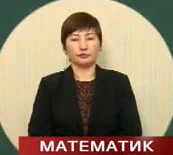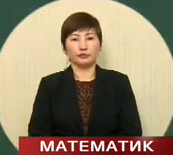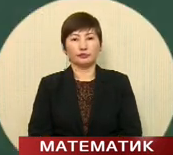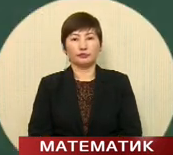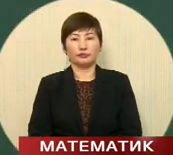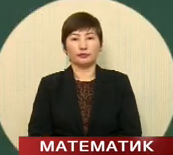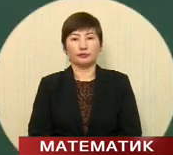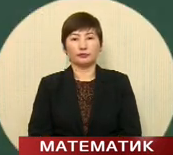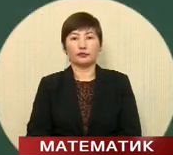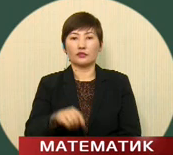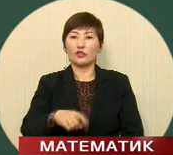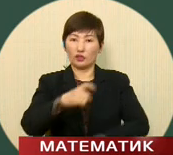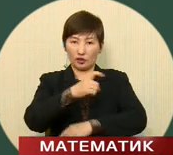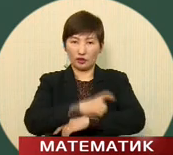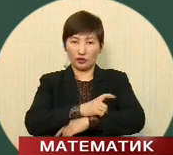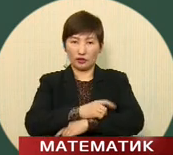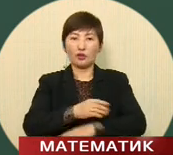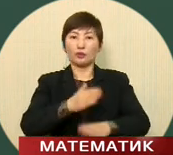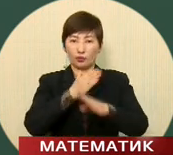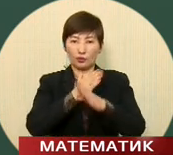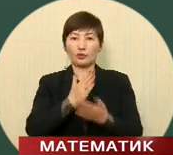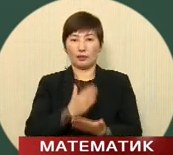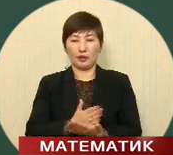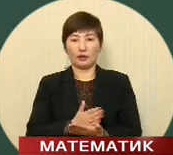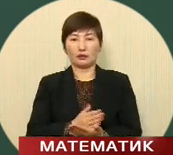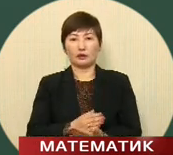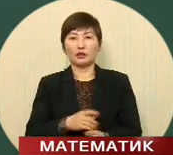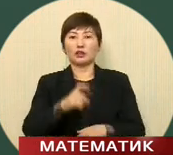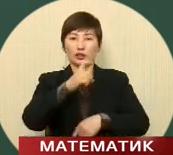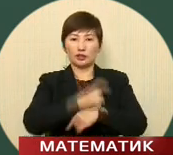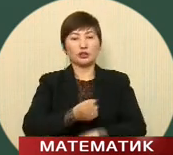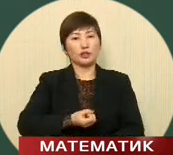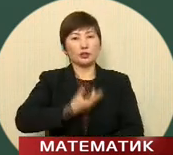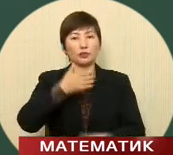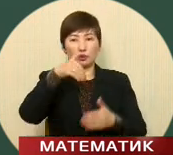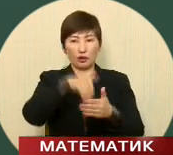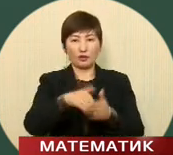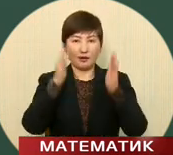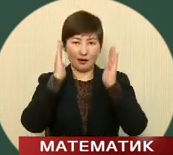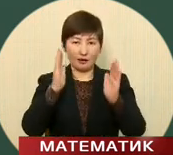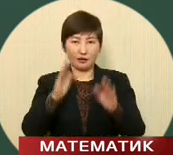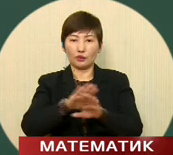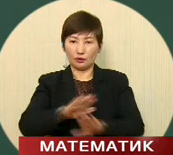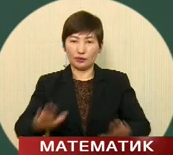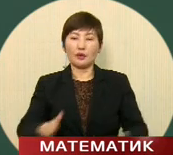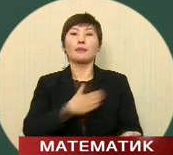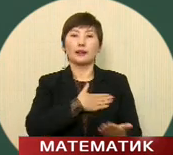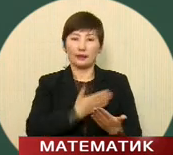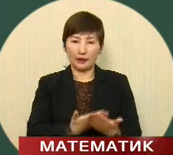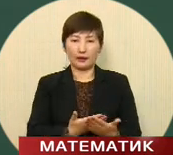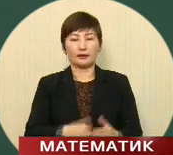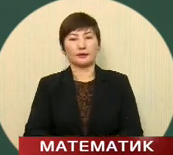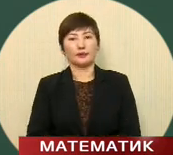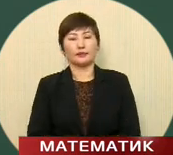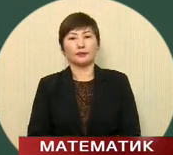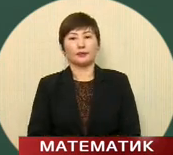За ингээд өнөөдрийн хичээл маань энэ түрээд өндөрлөж байна. Хичээлдээ идэвхтэй оролцож анхаарлаа хандуулсан хүүхдүүд танартаа баярлалаа.